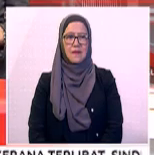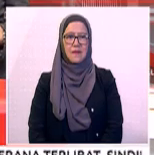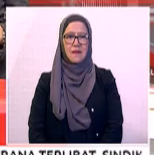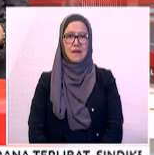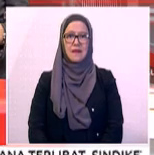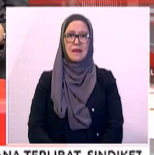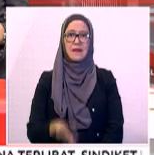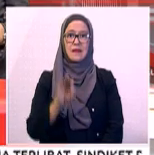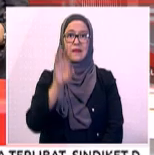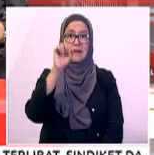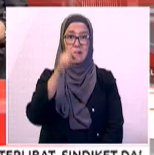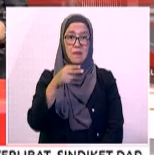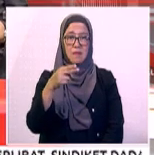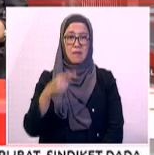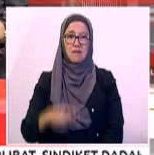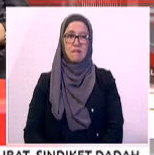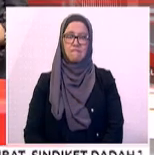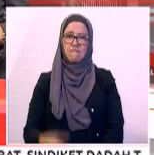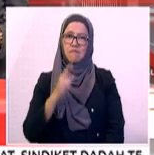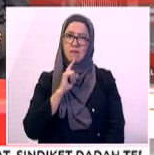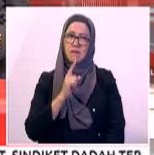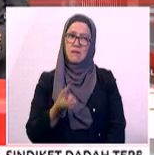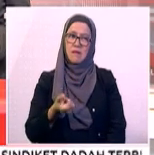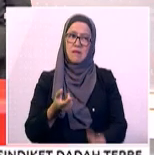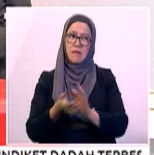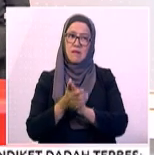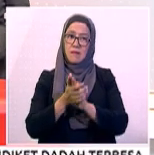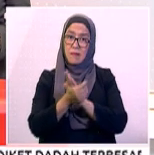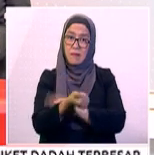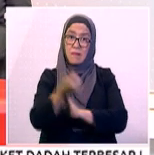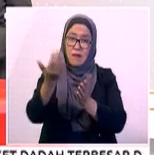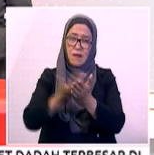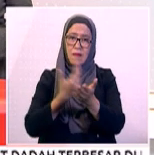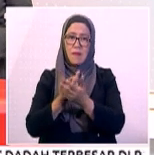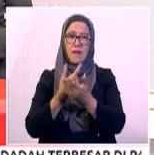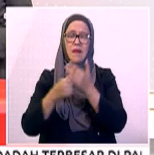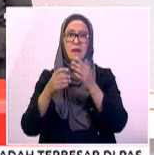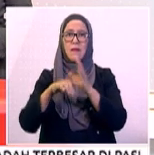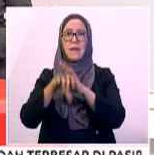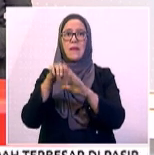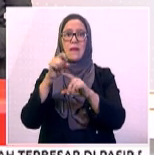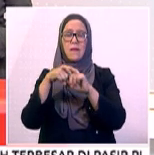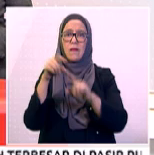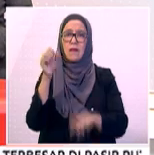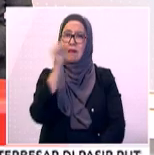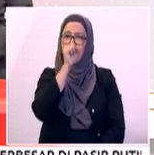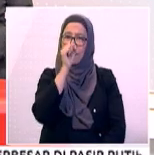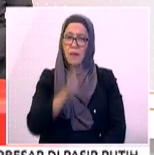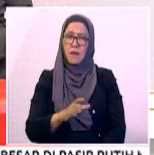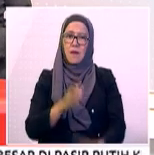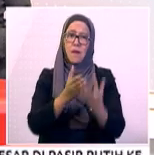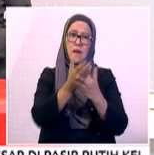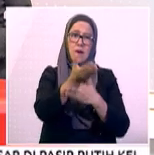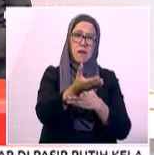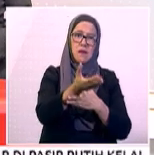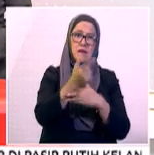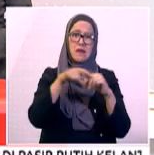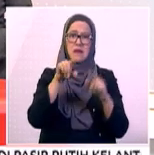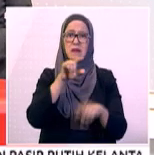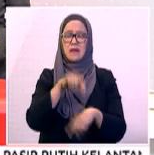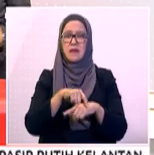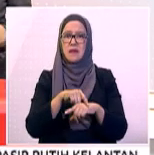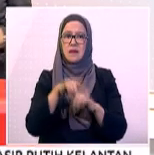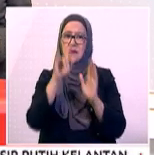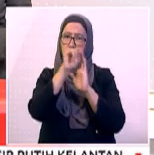Farah, bakat baru yang dicungkil dari laman sosial nyanyian seperti Smule atau YouTube bukan satu perkara baru. Ya, betul tu.